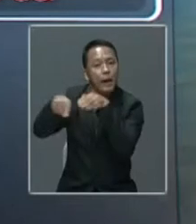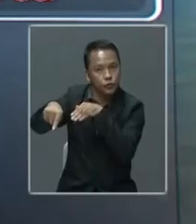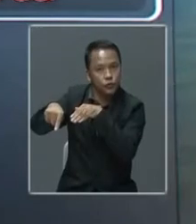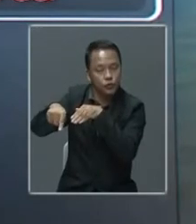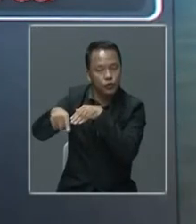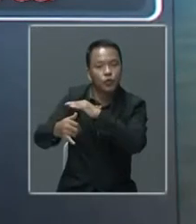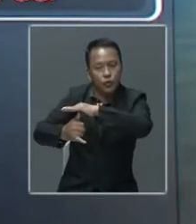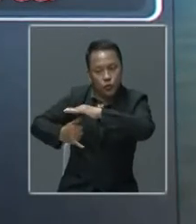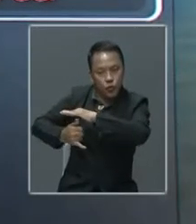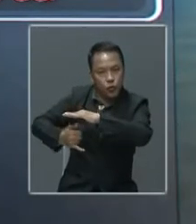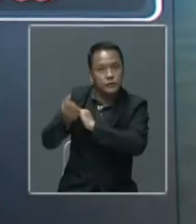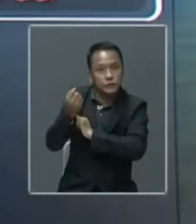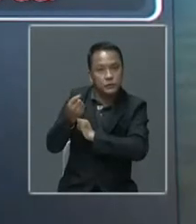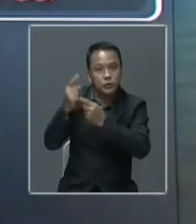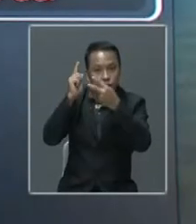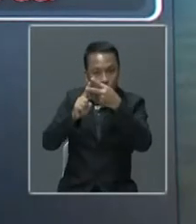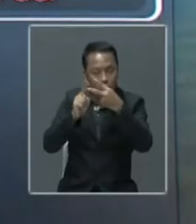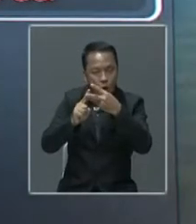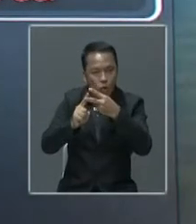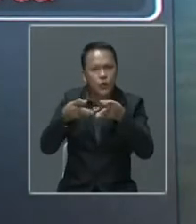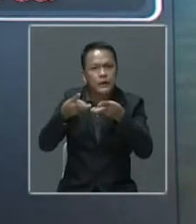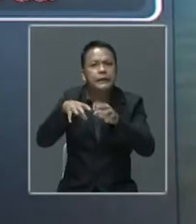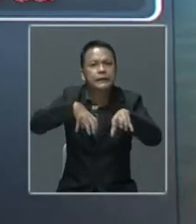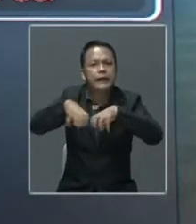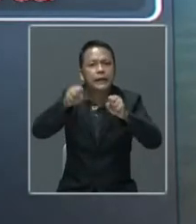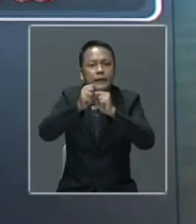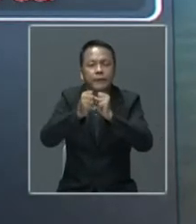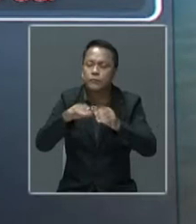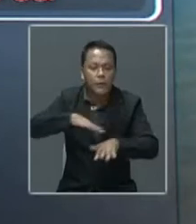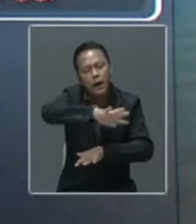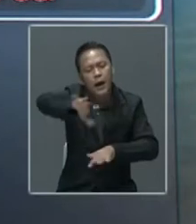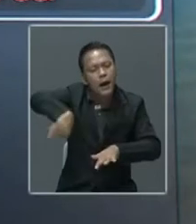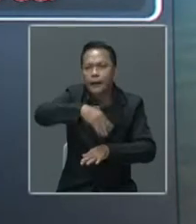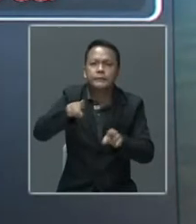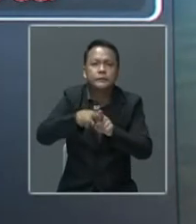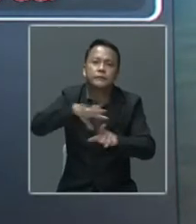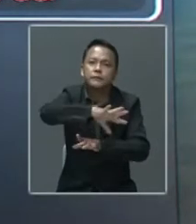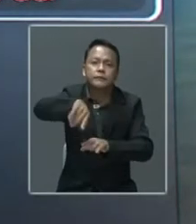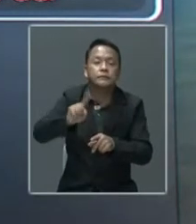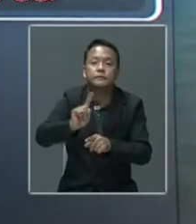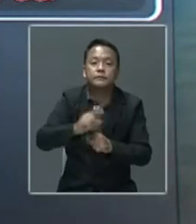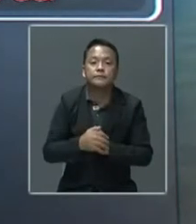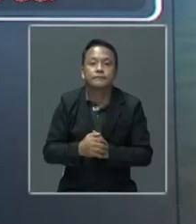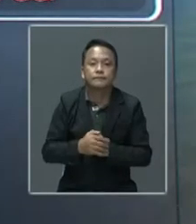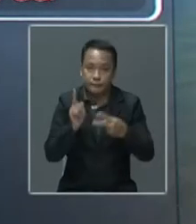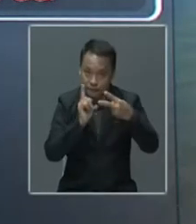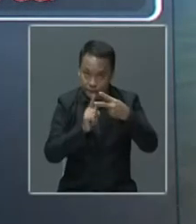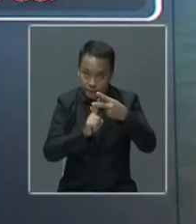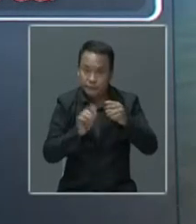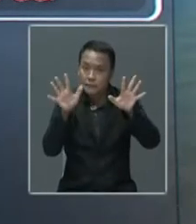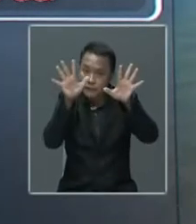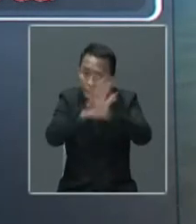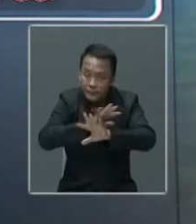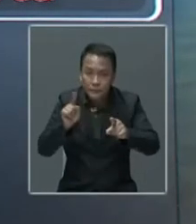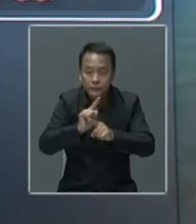กักตัวของรัฐบาลนะคะสองเลยก็จะเป็นการดำเนินการแบบทั่วไปคือทำยังไงจะเป็นลักษณะแบ